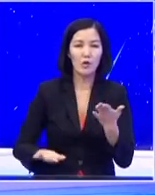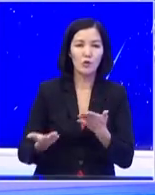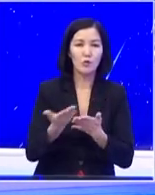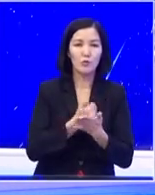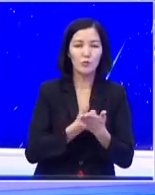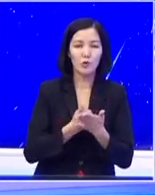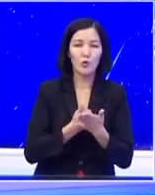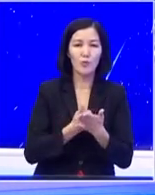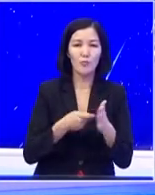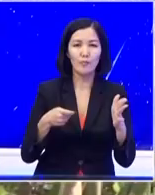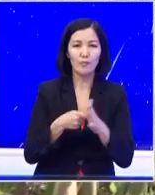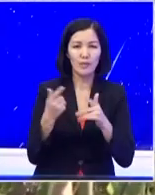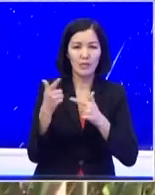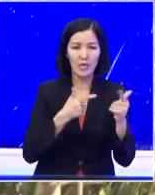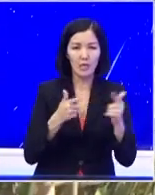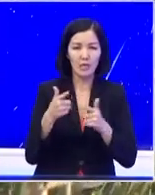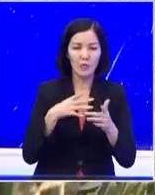қыздыруда.